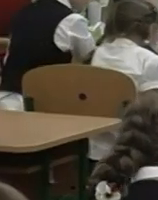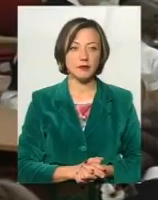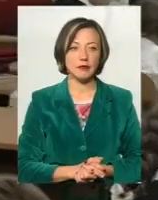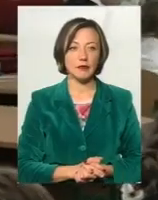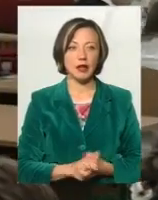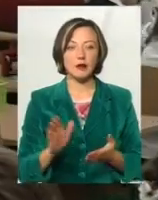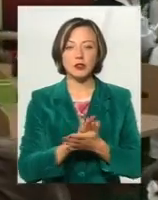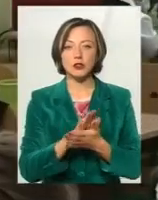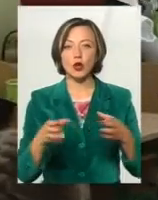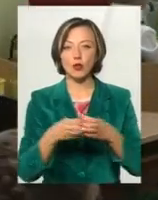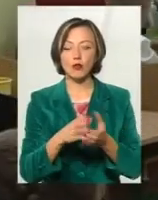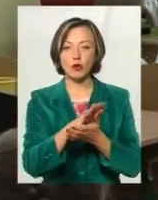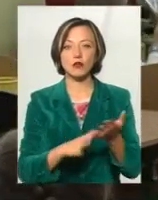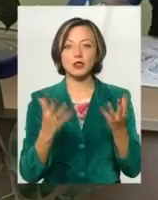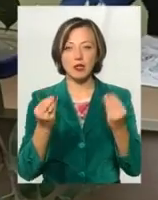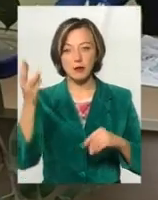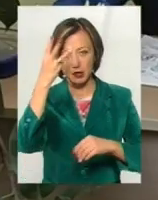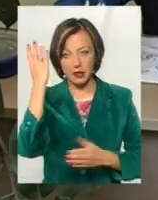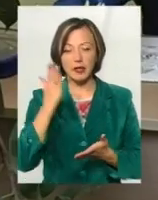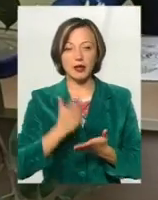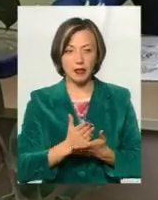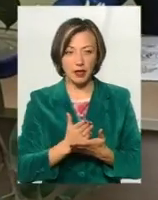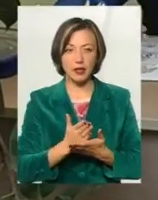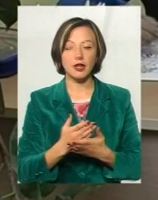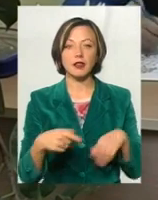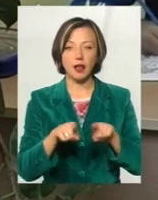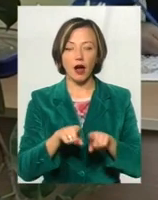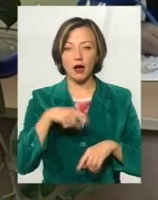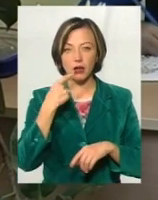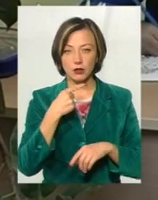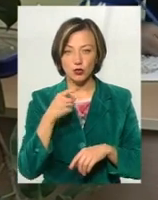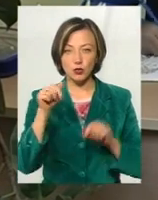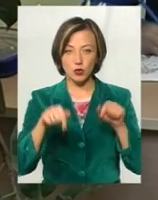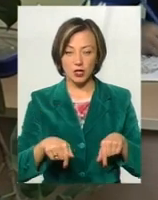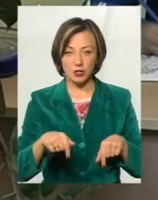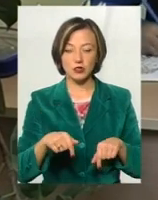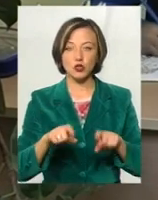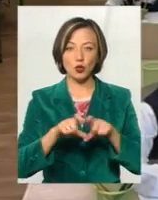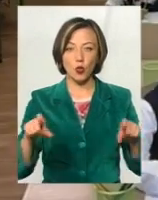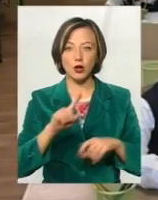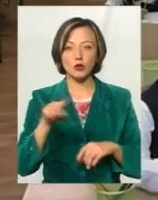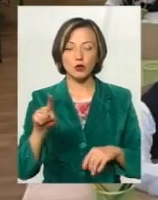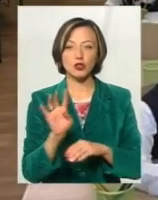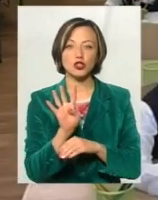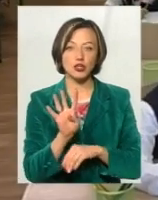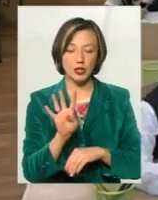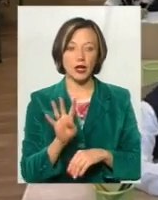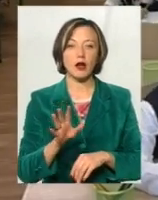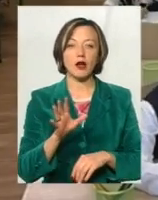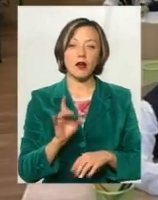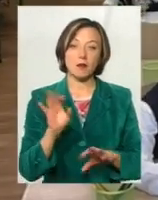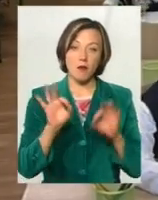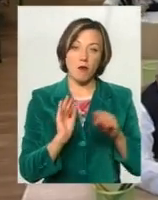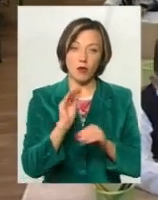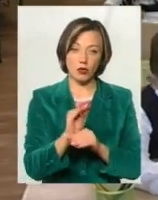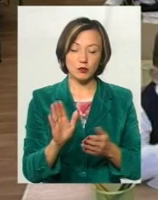Безкоштовні групи продовженого дня у Хмельницькому таки існують. Принаймні, так стверджують у тутешній загальноосвітній школі номер 4. Як бонус, у